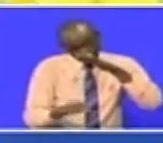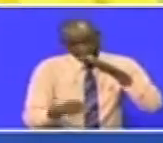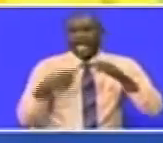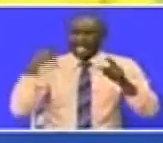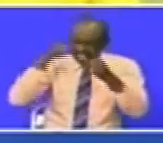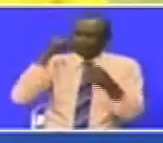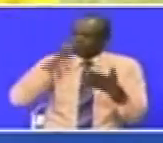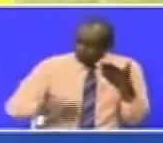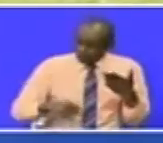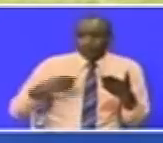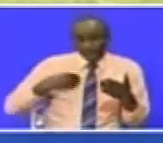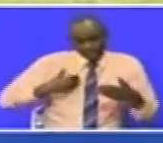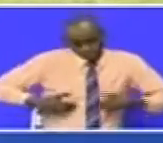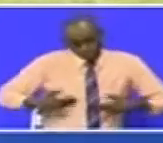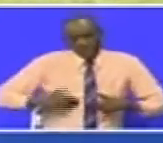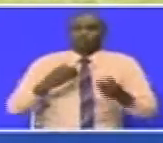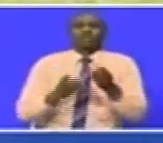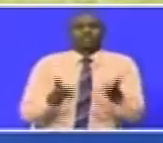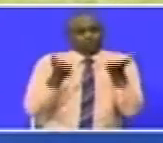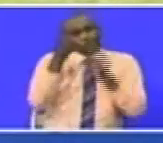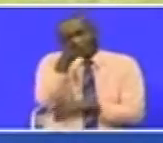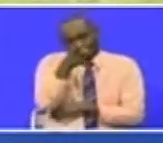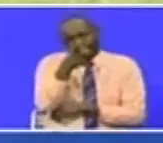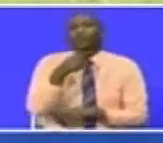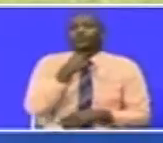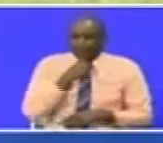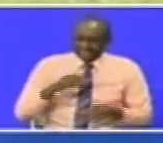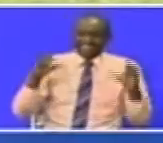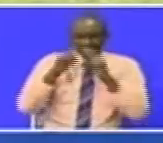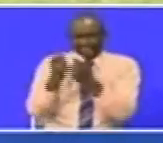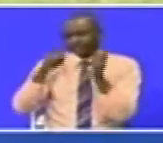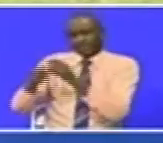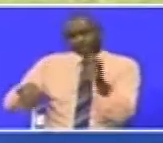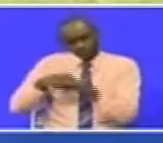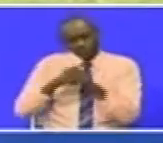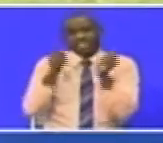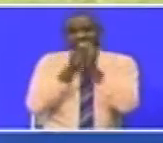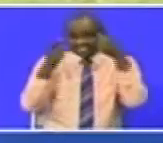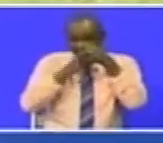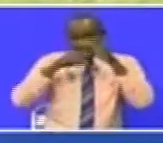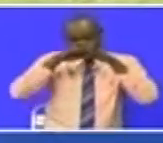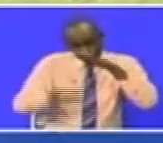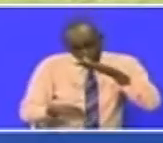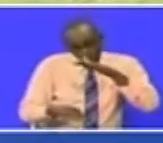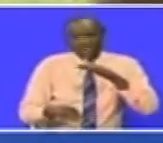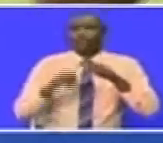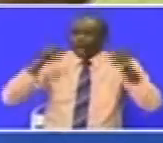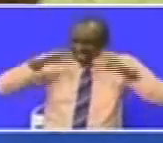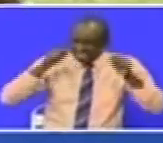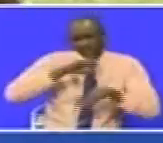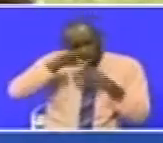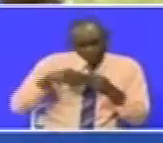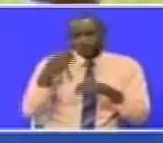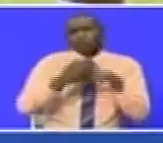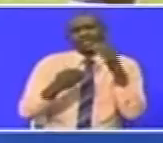yetu kubwa sana sana KPL ni kujenga vijana. So tunaomba vilabu zetu zote za 16 clubs za Kenya Premier League tukubaliane